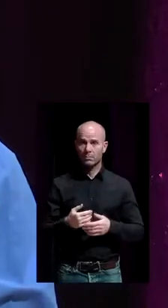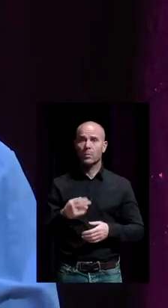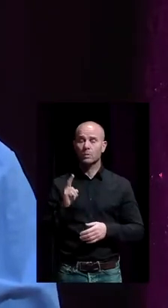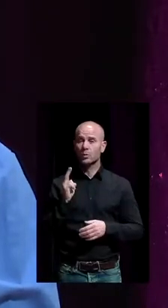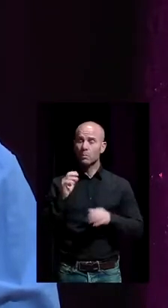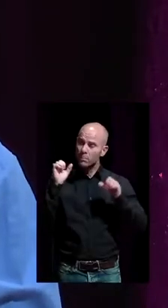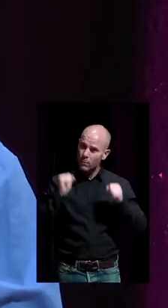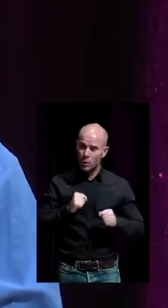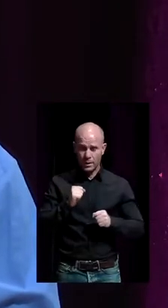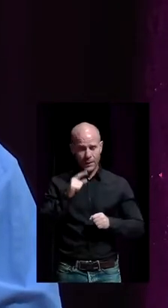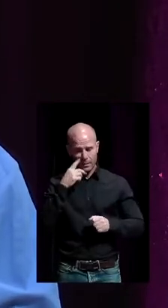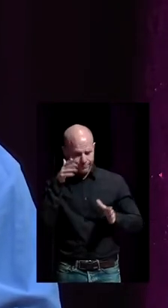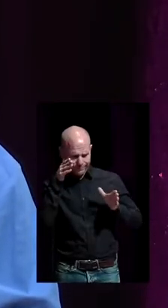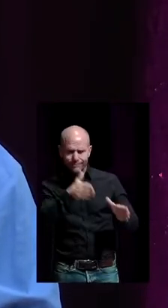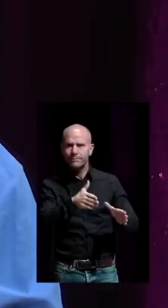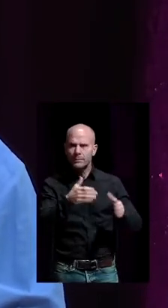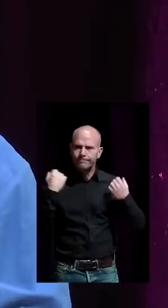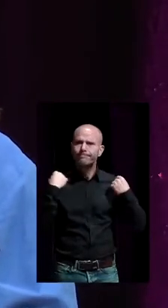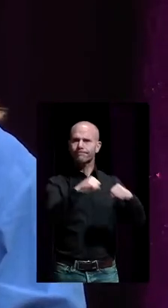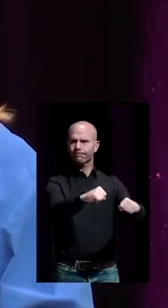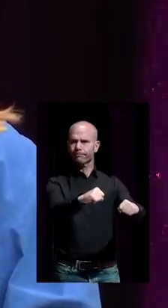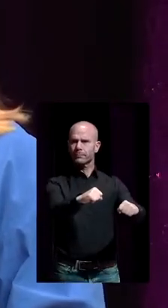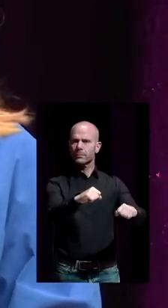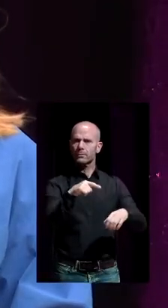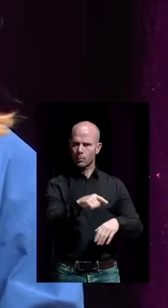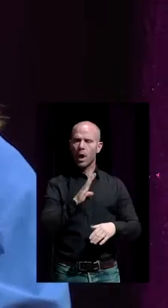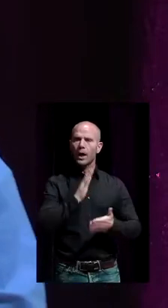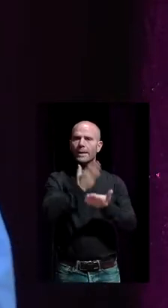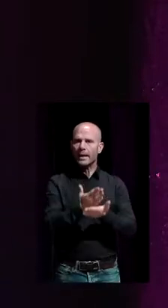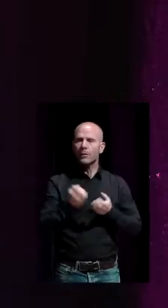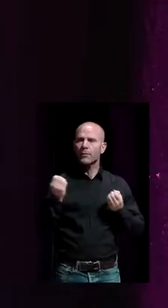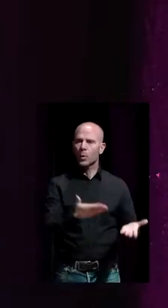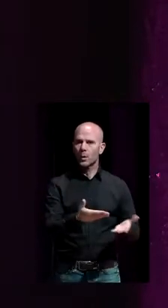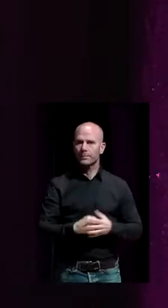den uppmärksamhet och den handling som det har rätt till.